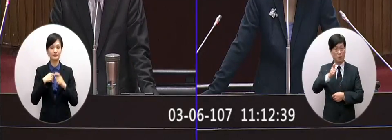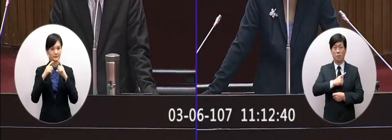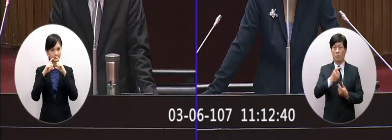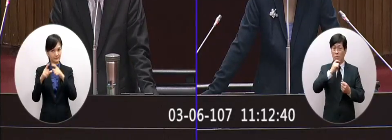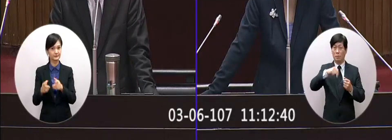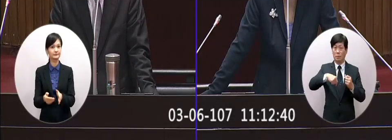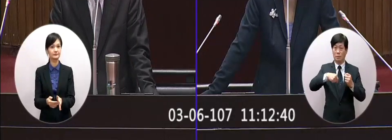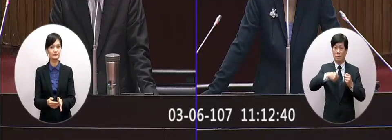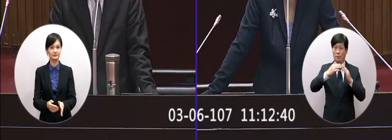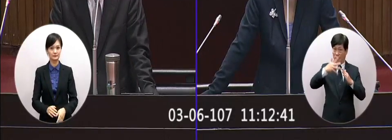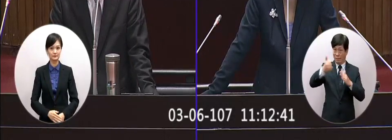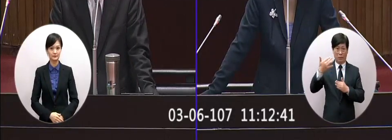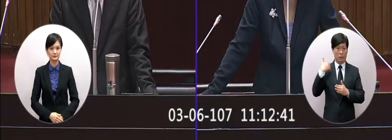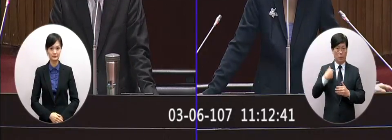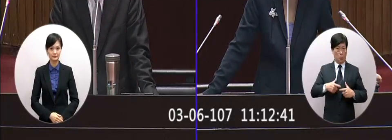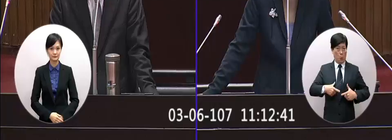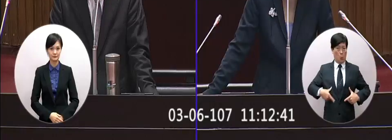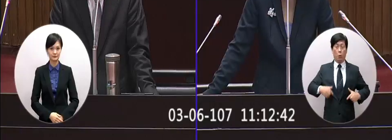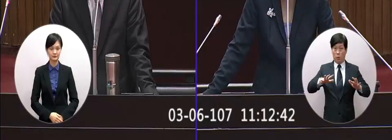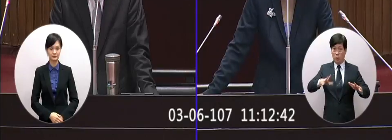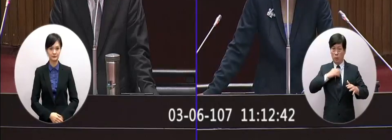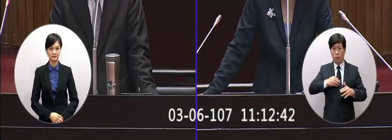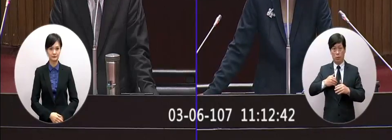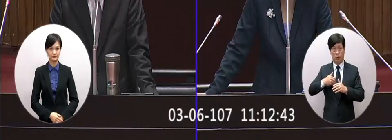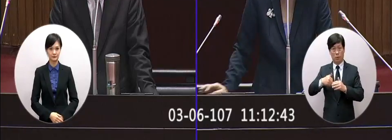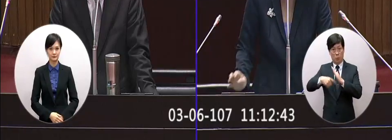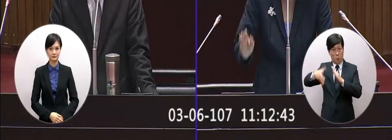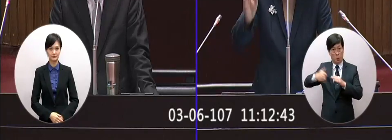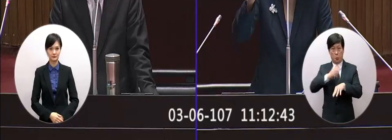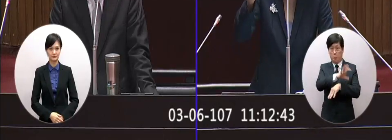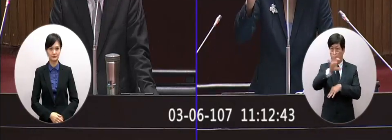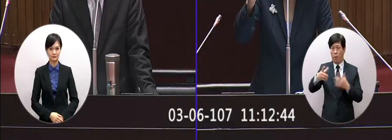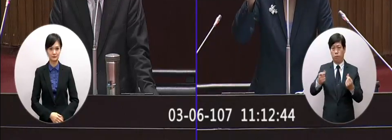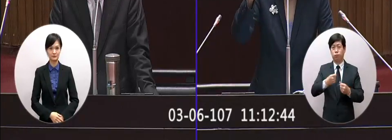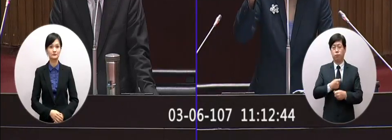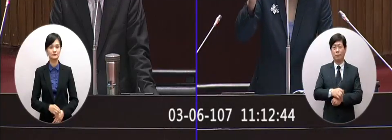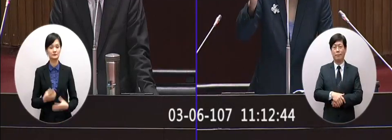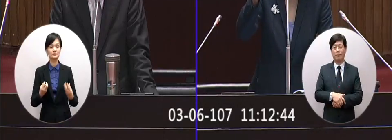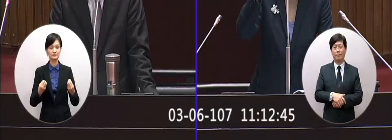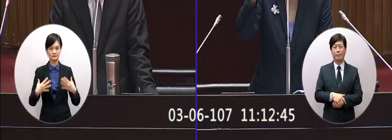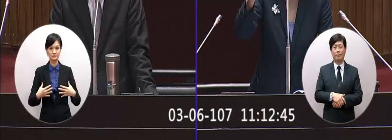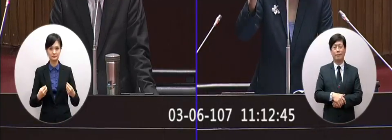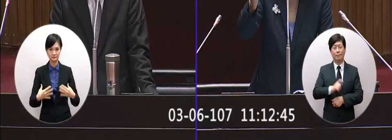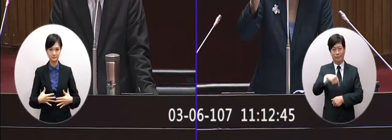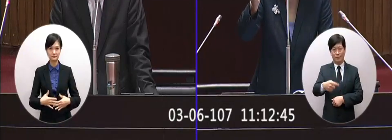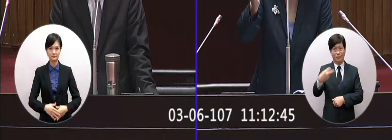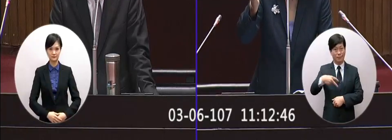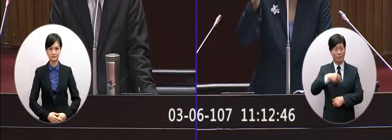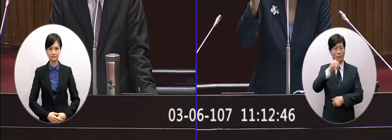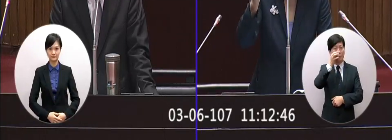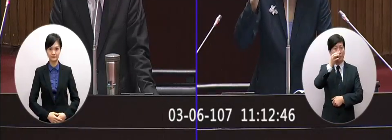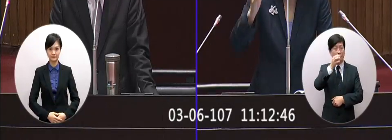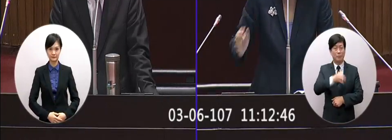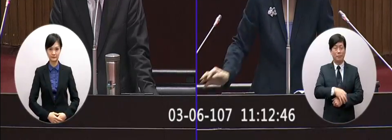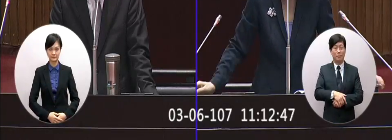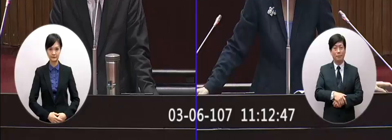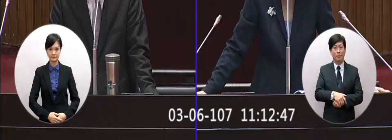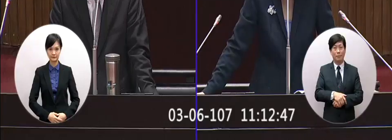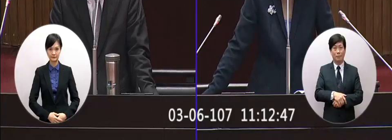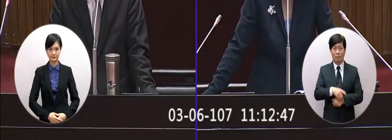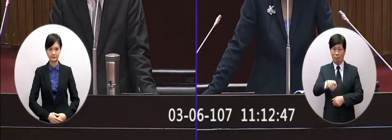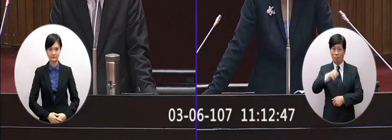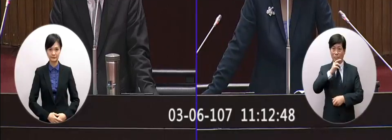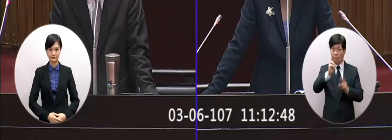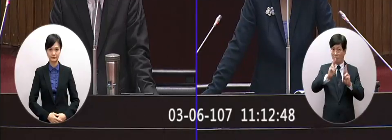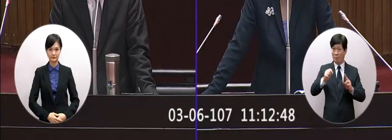当院市长的一个魄力呢，放在你当院长的魄力上面，好不好？ 这部分 来，接下来 不会有问题。 接下来我们就要来看一看这个所谓的能